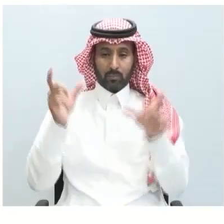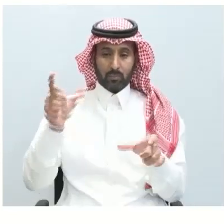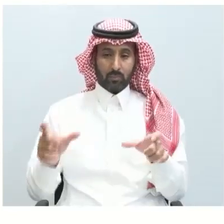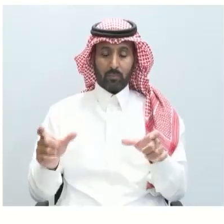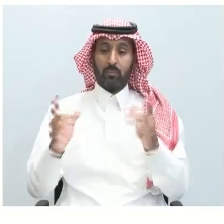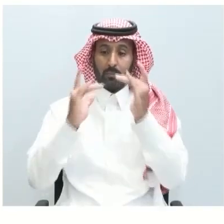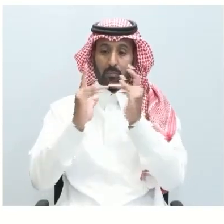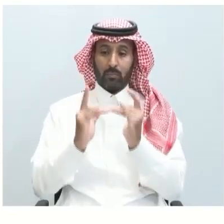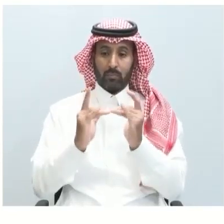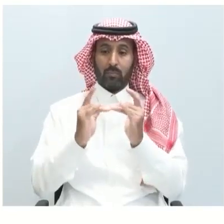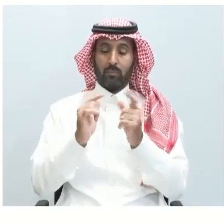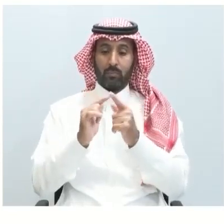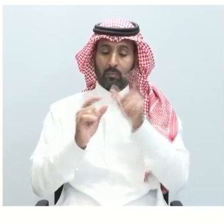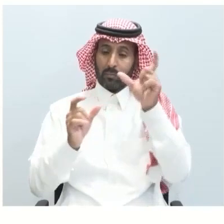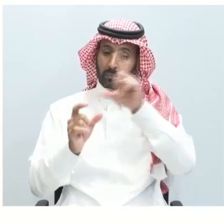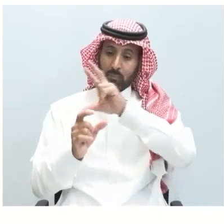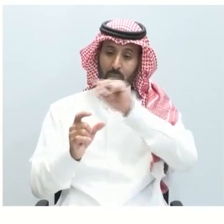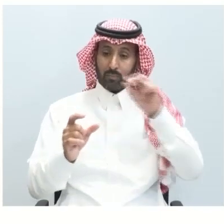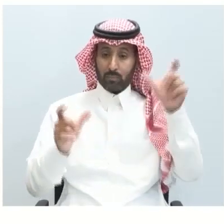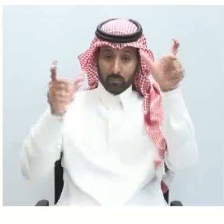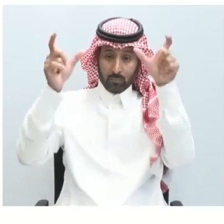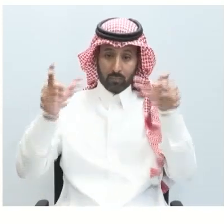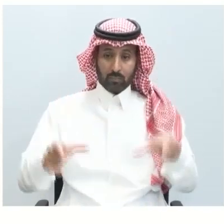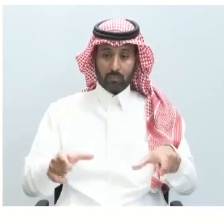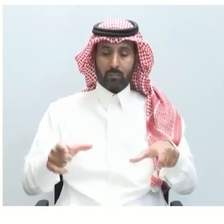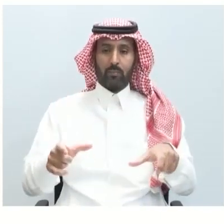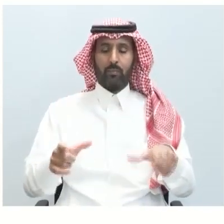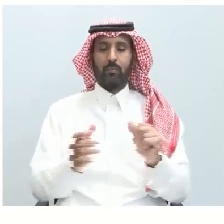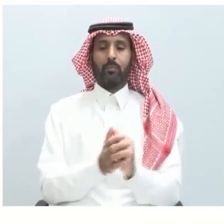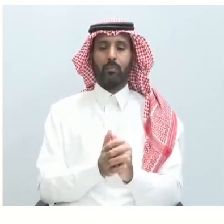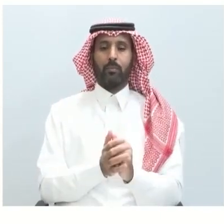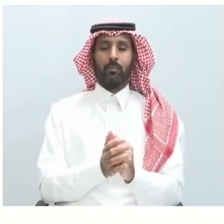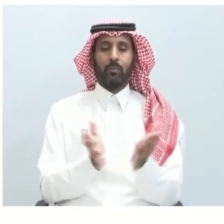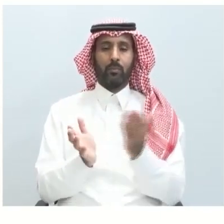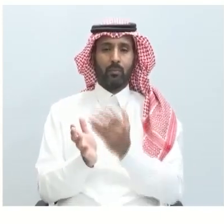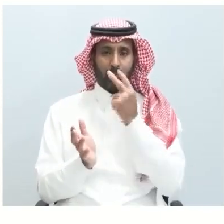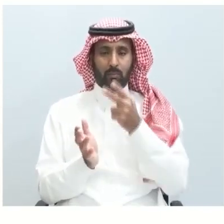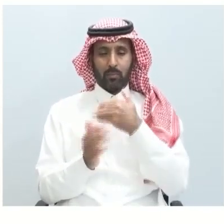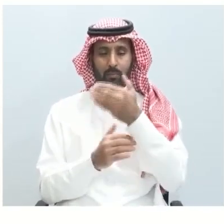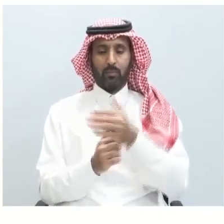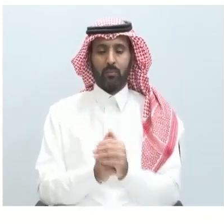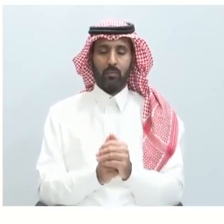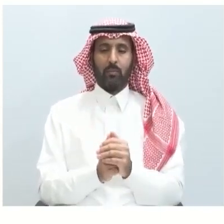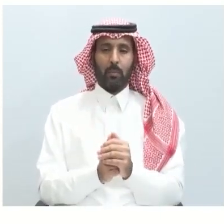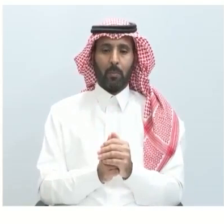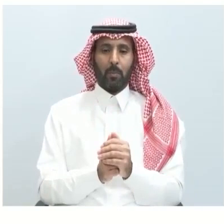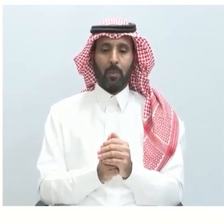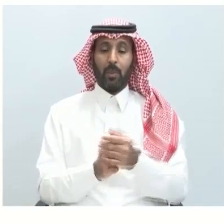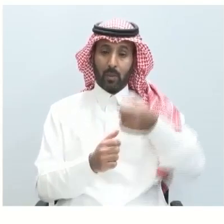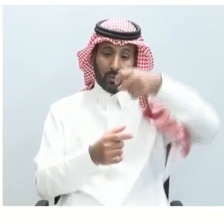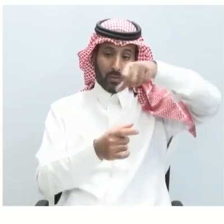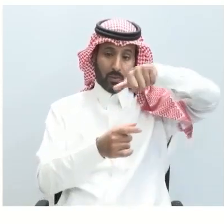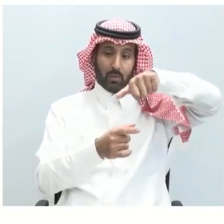كان الدورق مشابهين لناطحه السحاب لاحظ هنا المفتاح